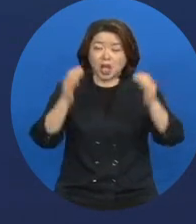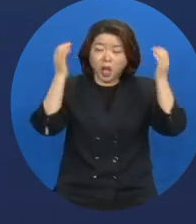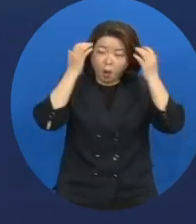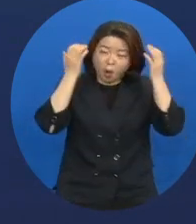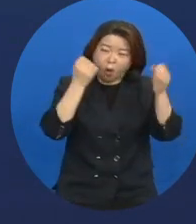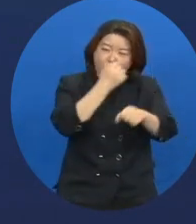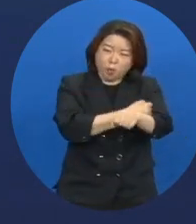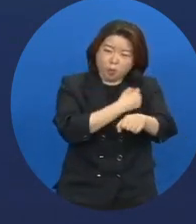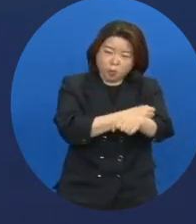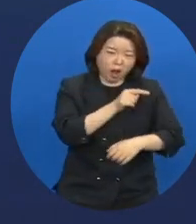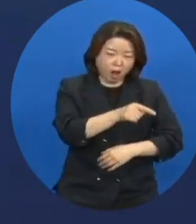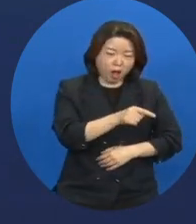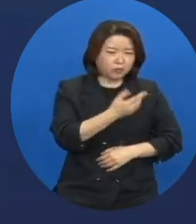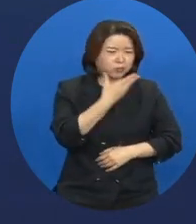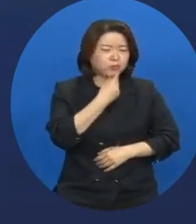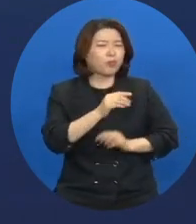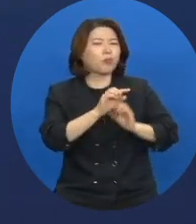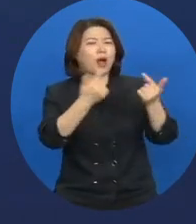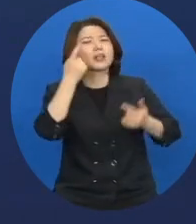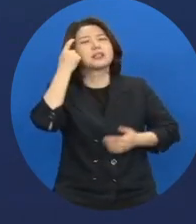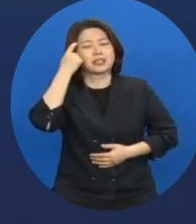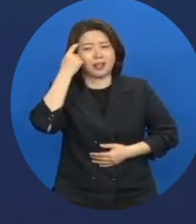고생하는 것이 무슨 복이겠습니까?